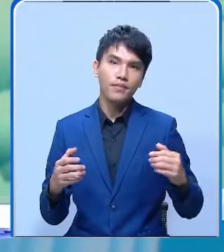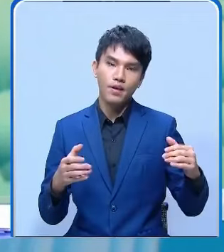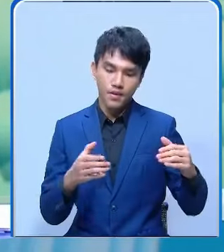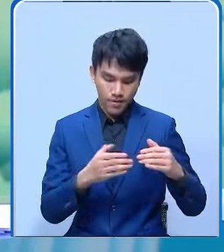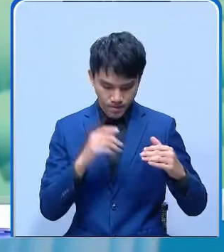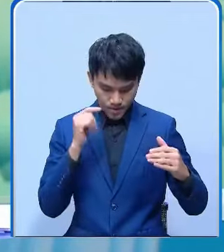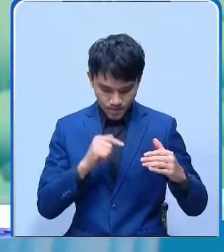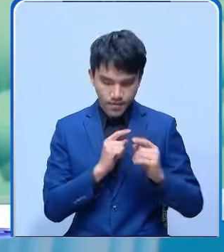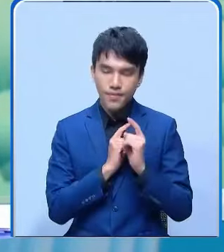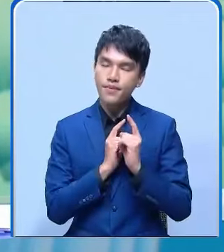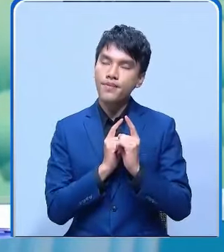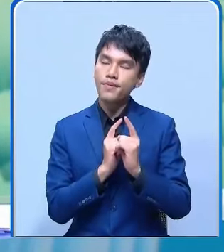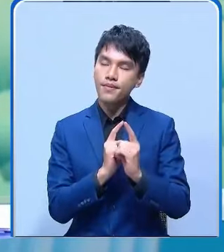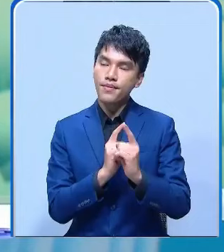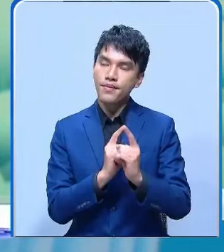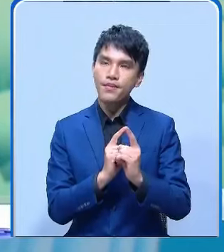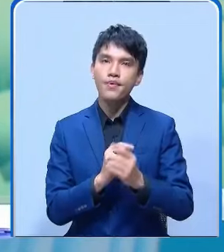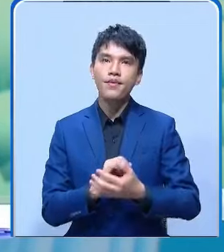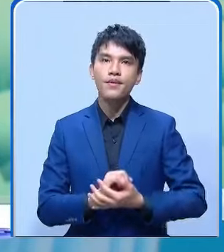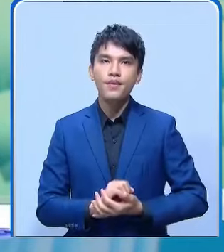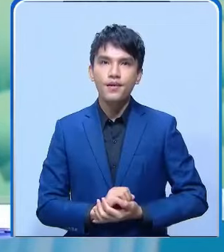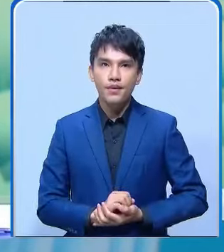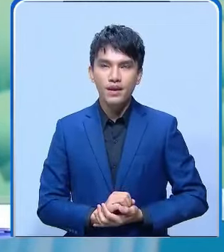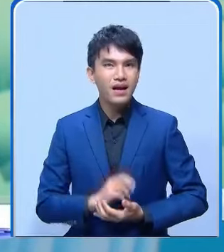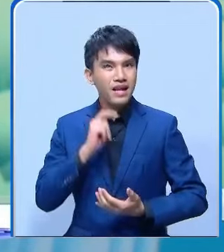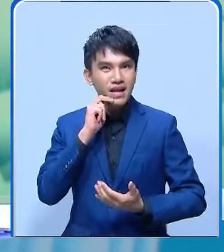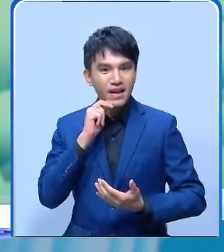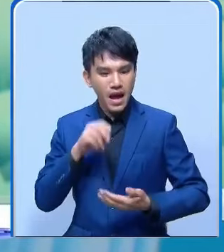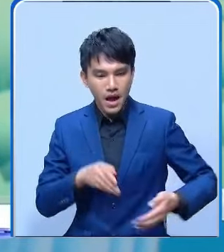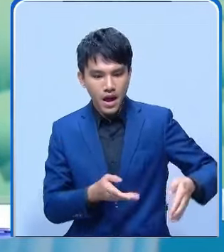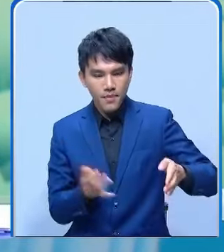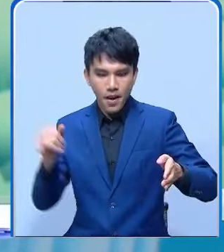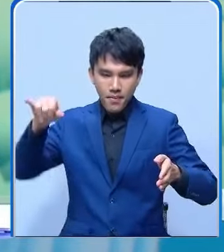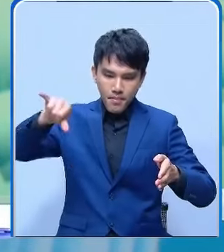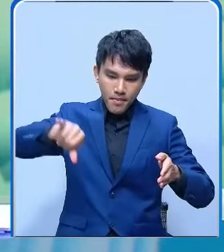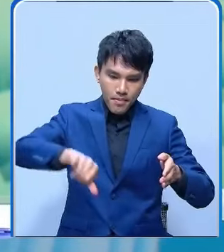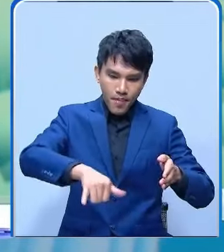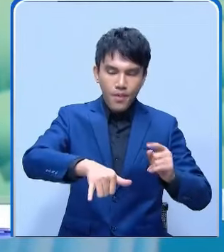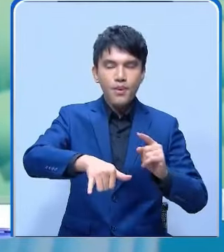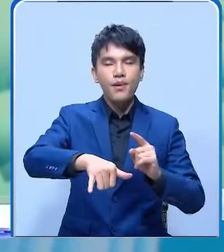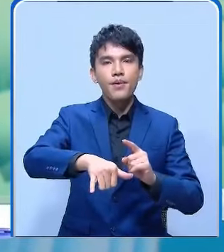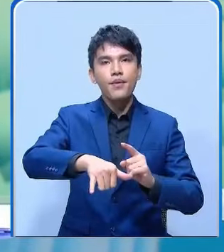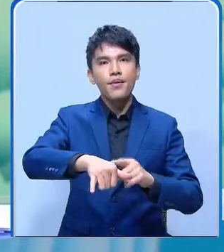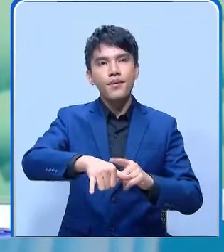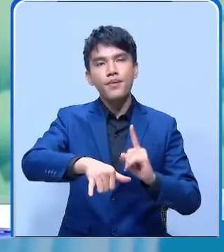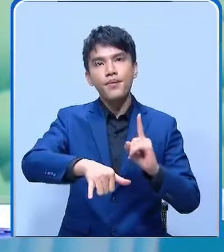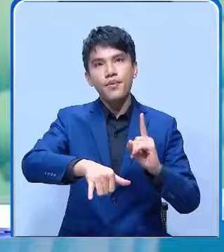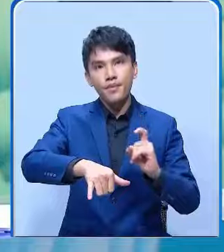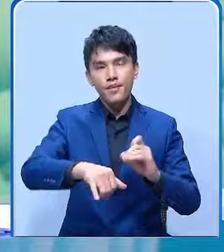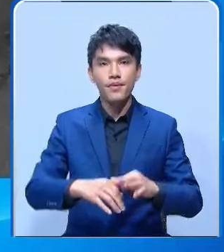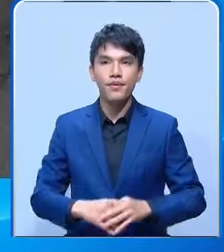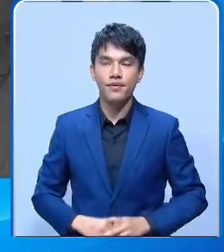อริไล่ตามน้องก็เลยตัดสินใจกระโดดน้ำหวังจะหนีเอาชีวิตรอดแต่ว่างานนี้ตัวเขาไม่รอดชีวิตนะค